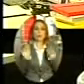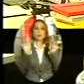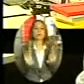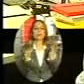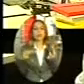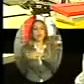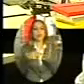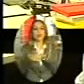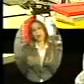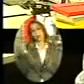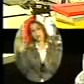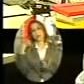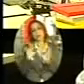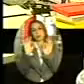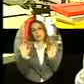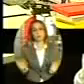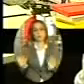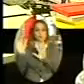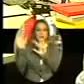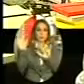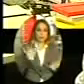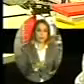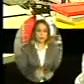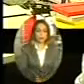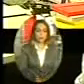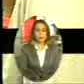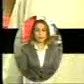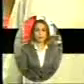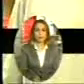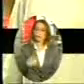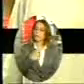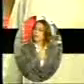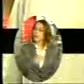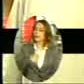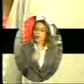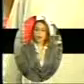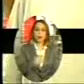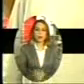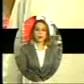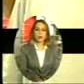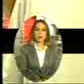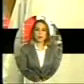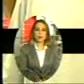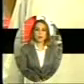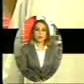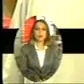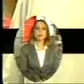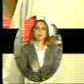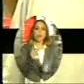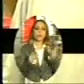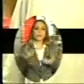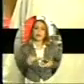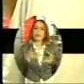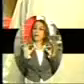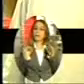הזה, והלקוחות שעדיין נשארו מופסקים. צר לנו על כל לקוח שלא מקבל שירות ברמה הגבוהה